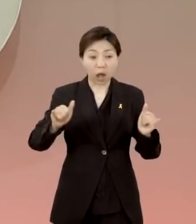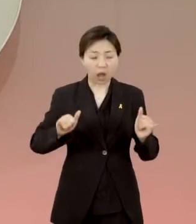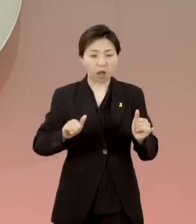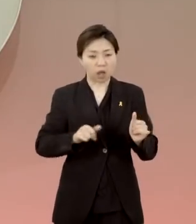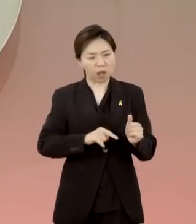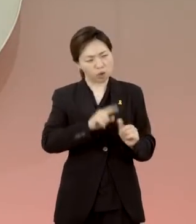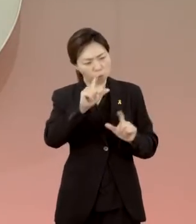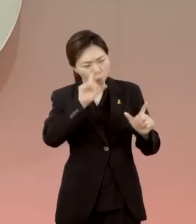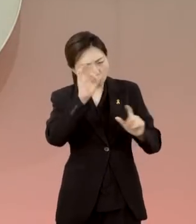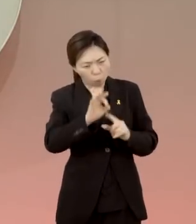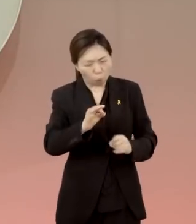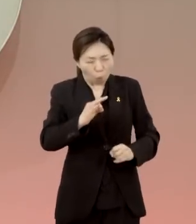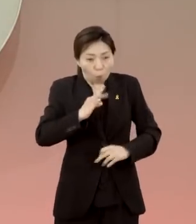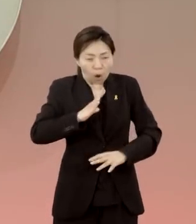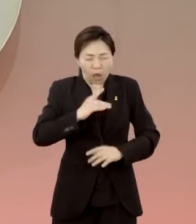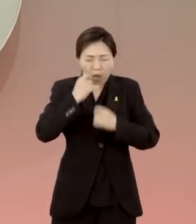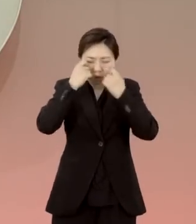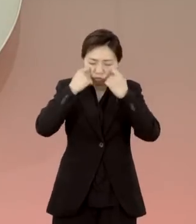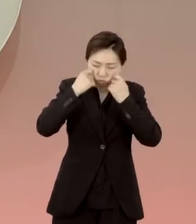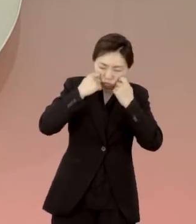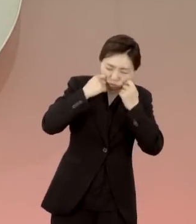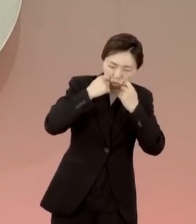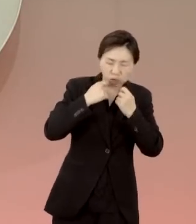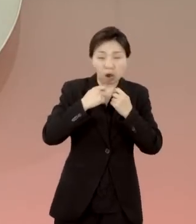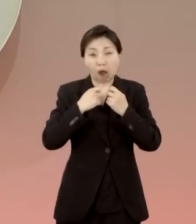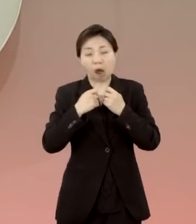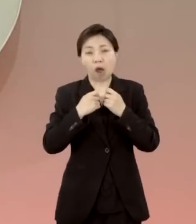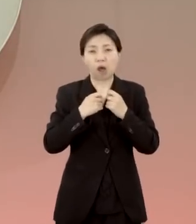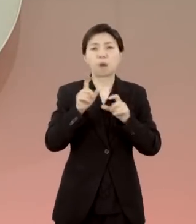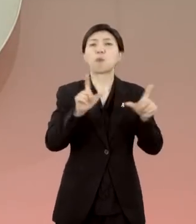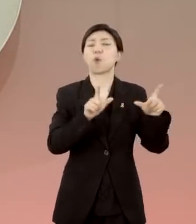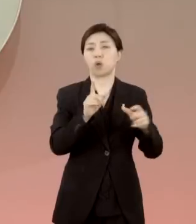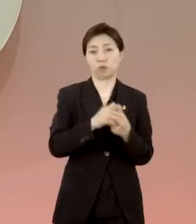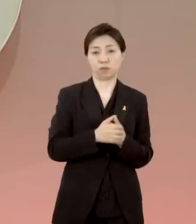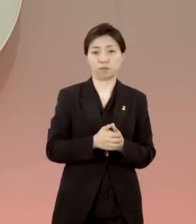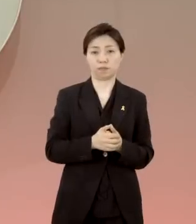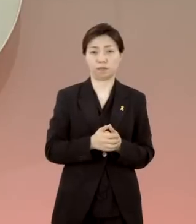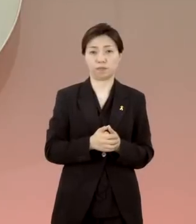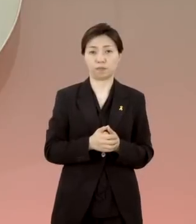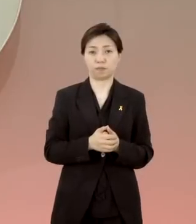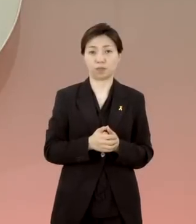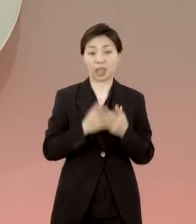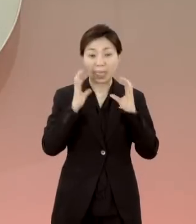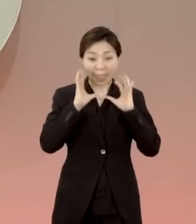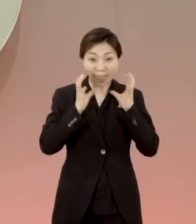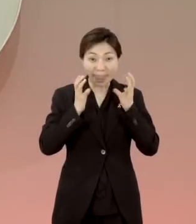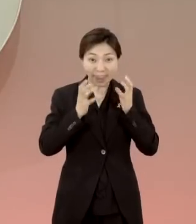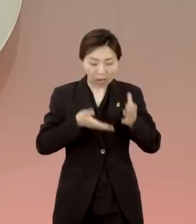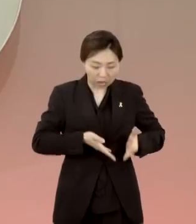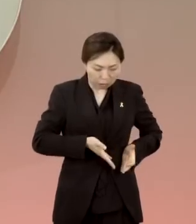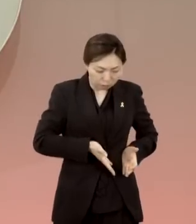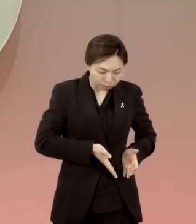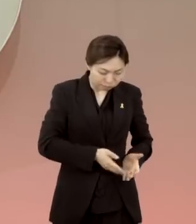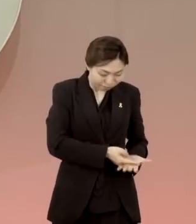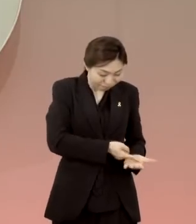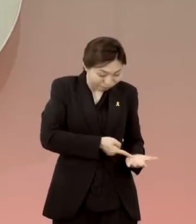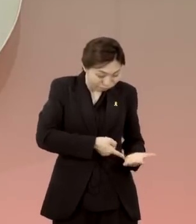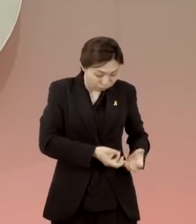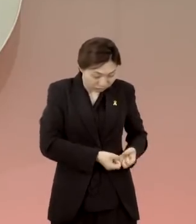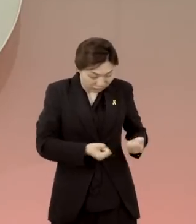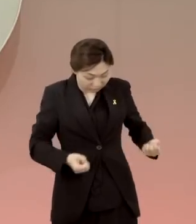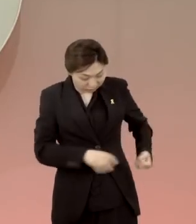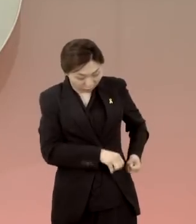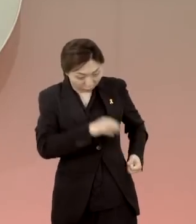분들은 막 놀라고 눈물을 흘리면서 어쩔 줄 몰라 하고 머리는 하얗게